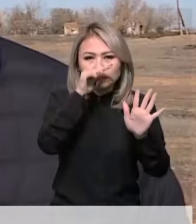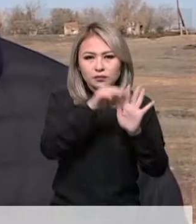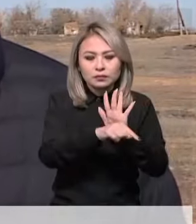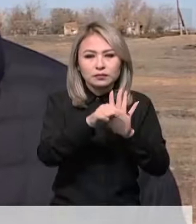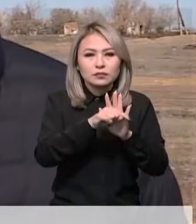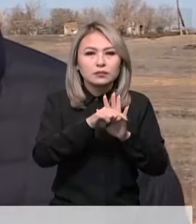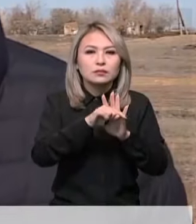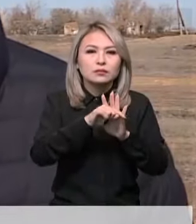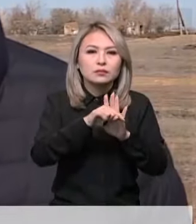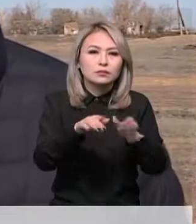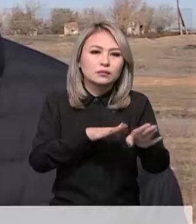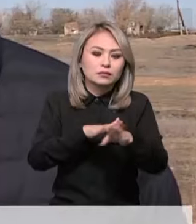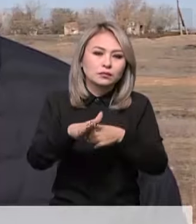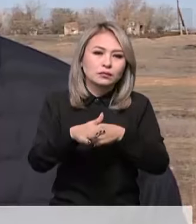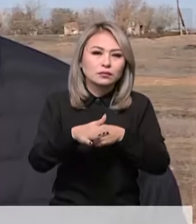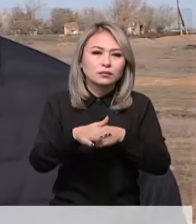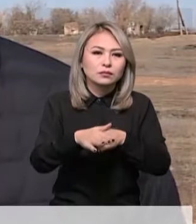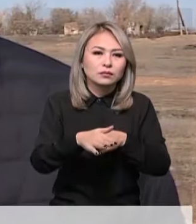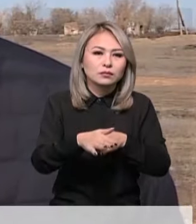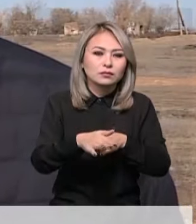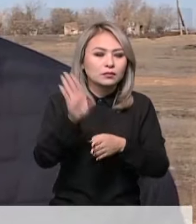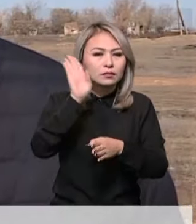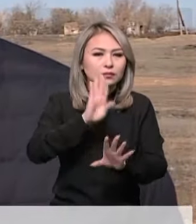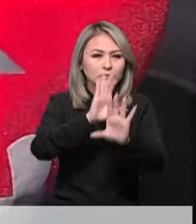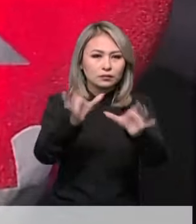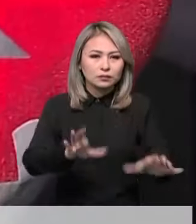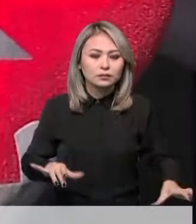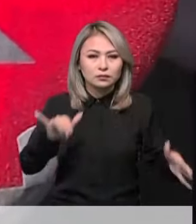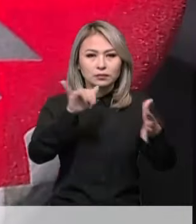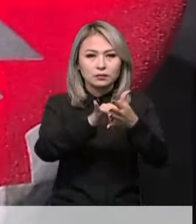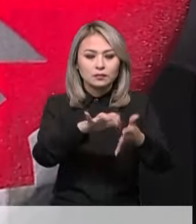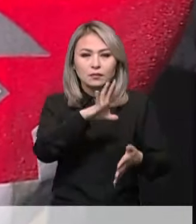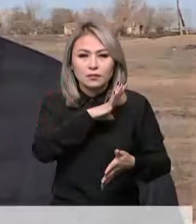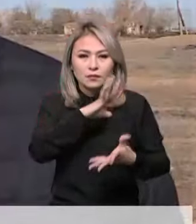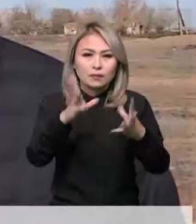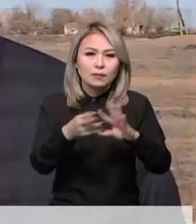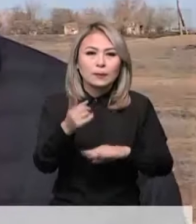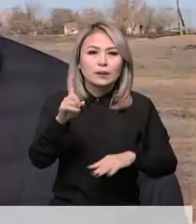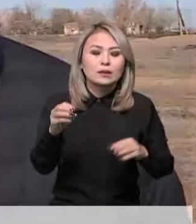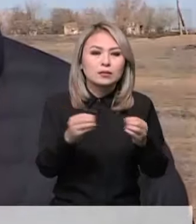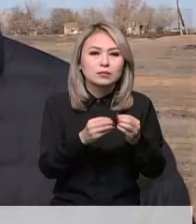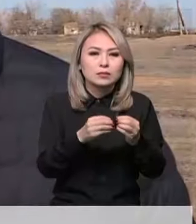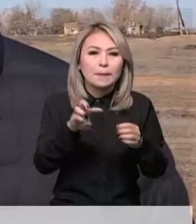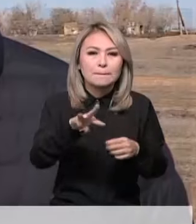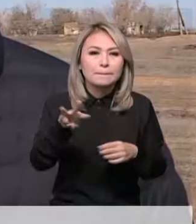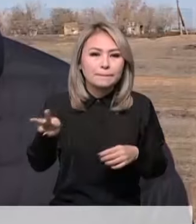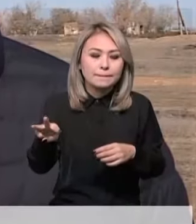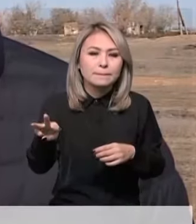біз толығымен су құбырларын жүргіздік. Трубаның диаметрі 110